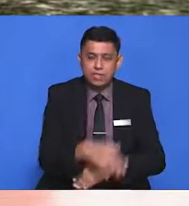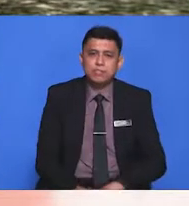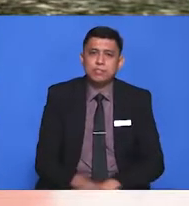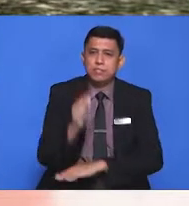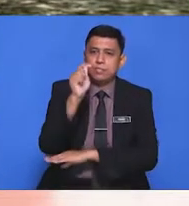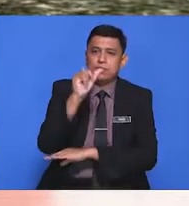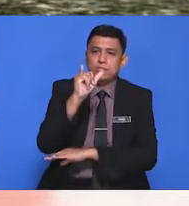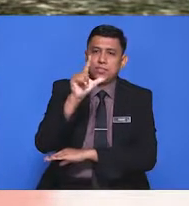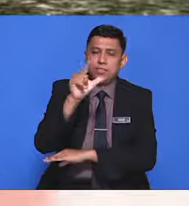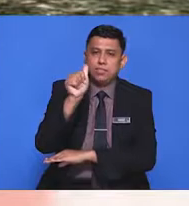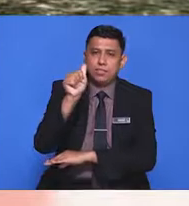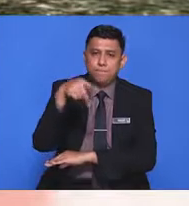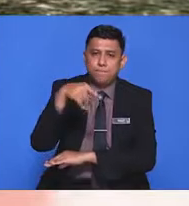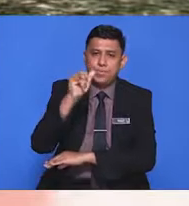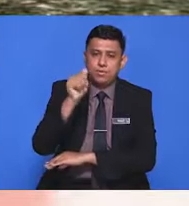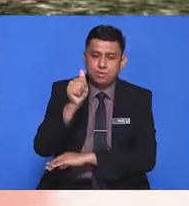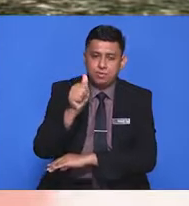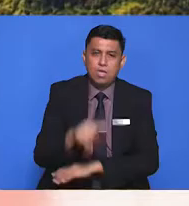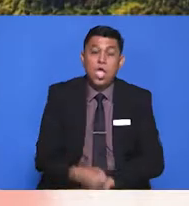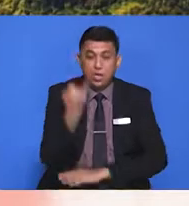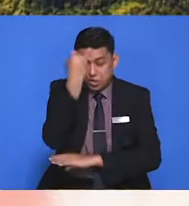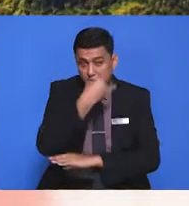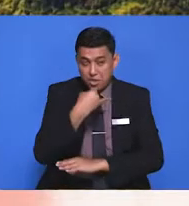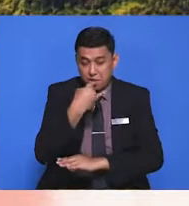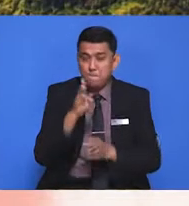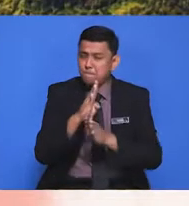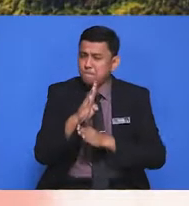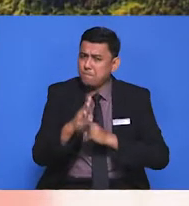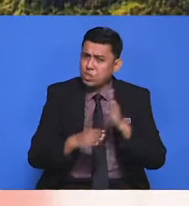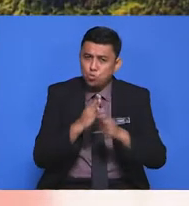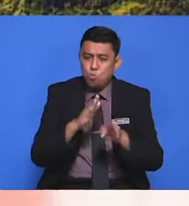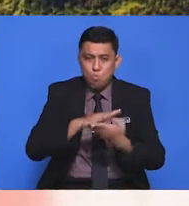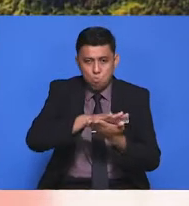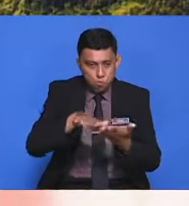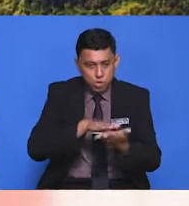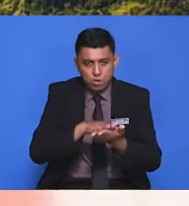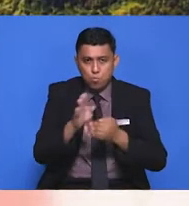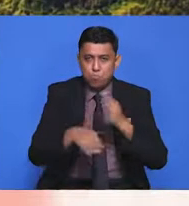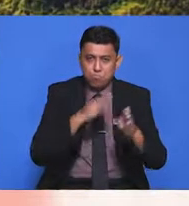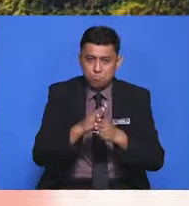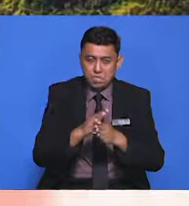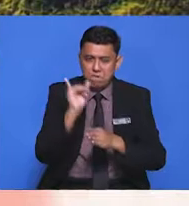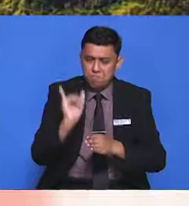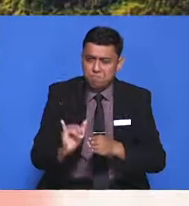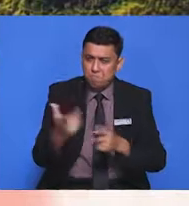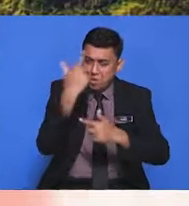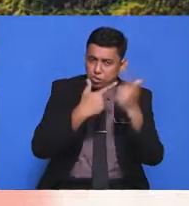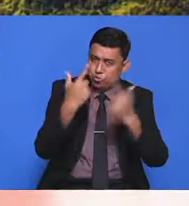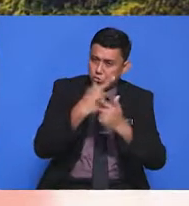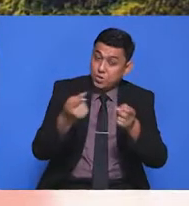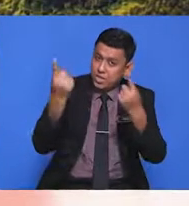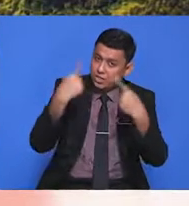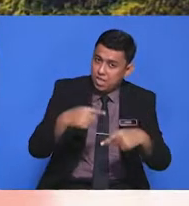tilapia. Seterusnya, keindahan muka bumi Danau Toba ini telah menarik kehadiran pelancong yang telah menyumbang